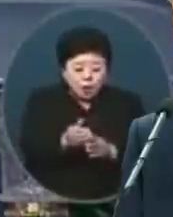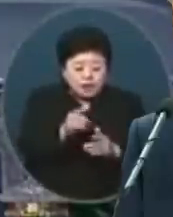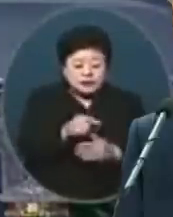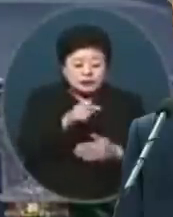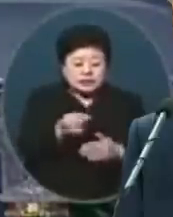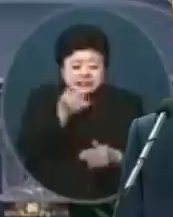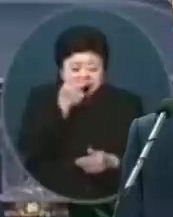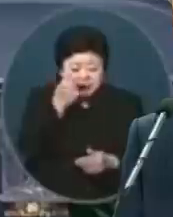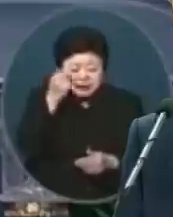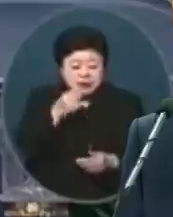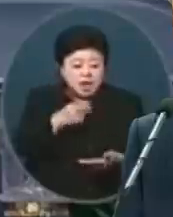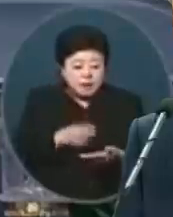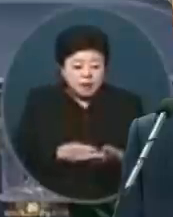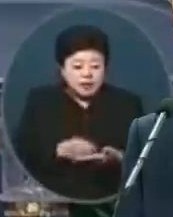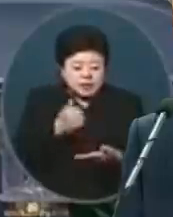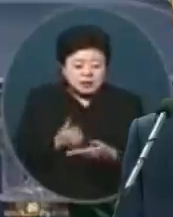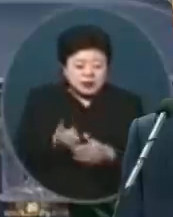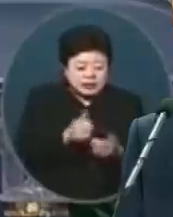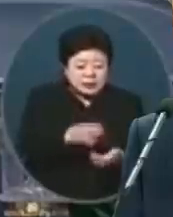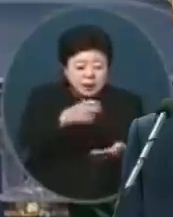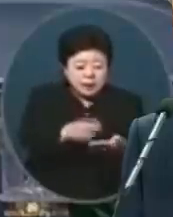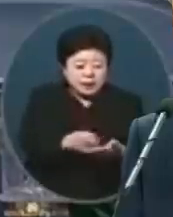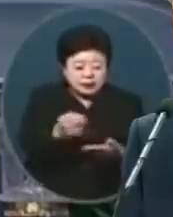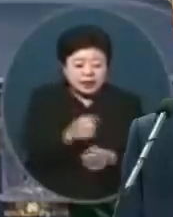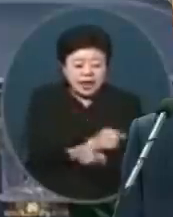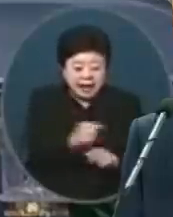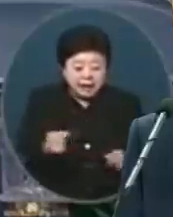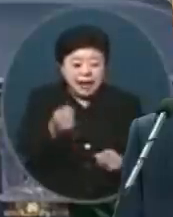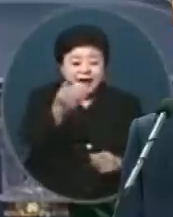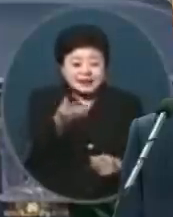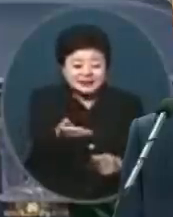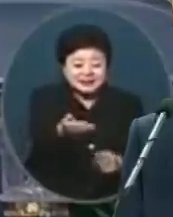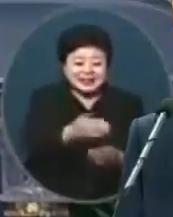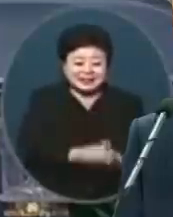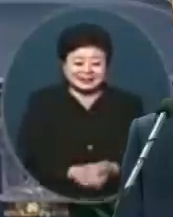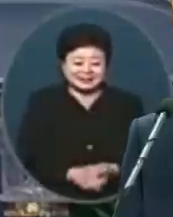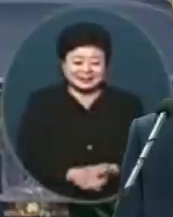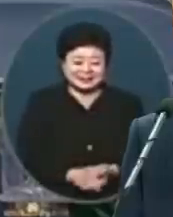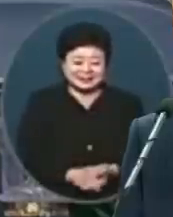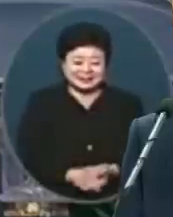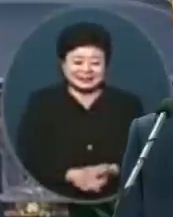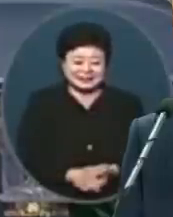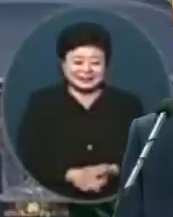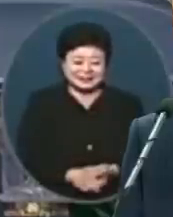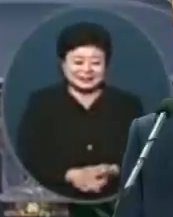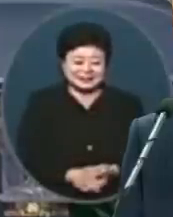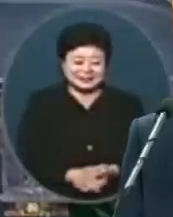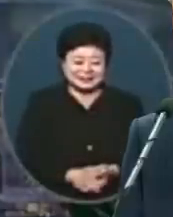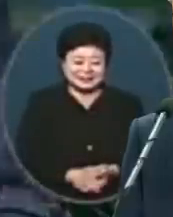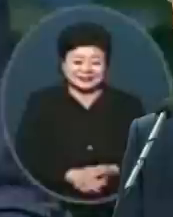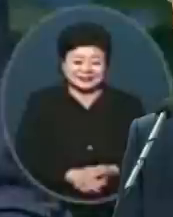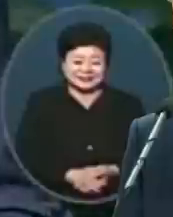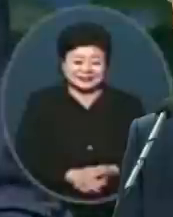있는 생명의 성령의 법이 죄와 사망의 법에서 너를 해방하였습니다.